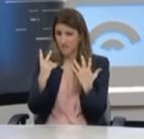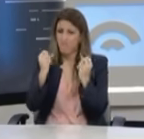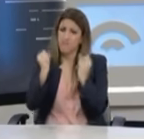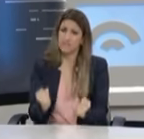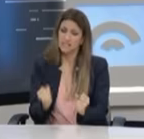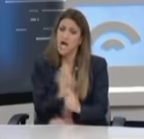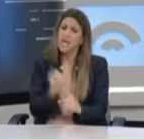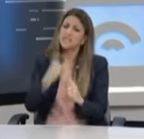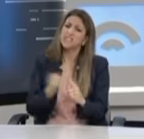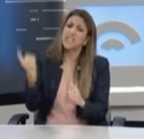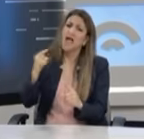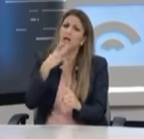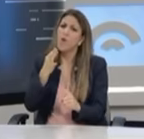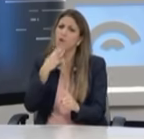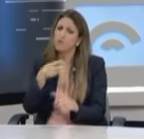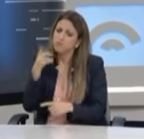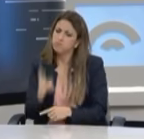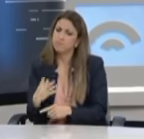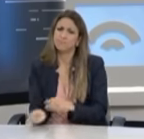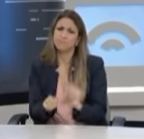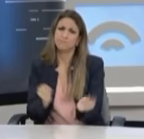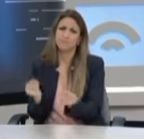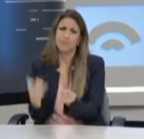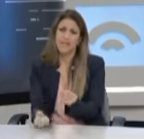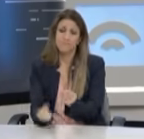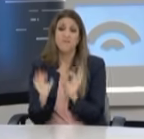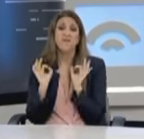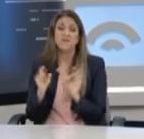της καροδοκούν νέα ναρκοπαίδια.